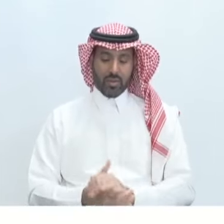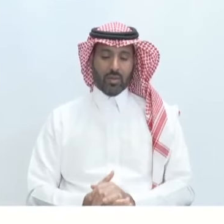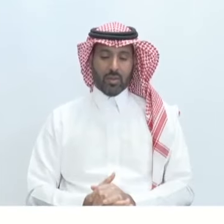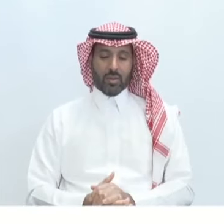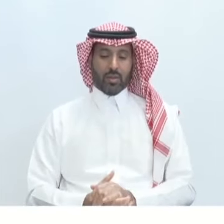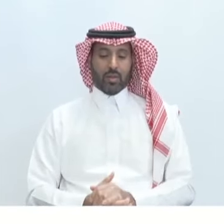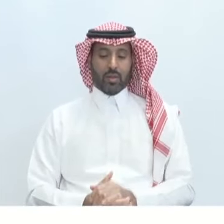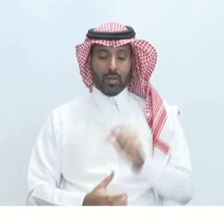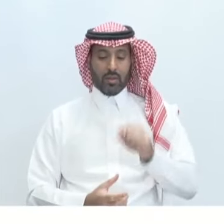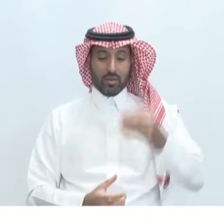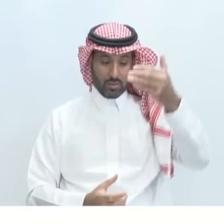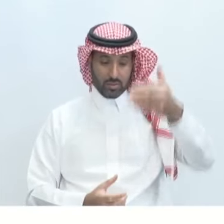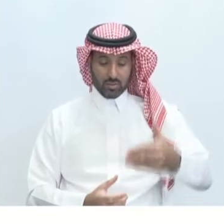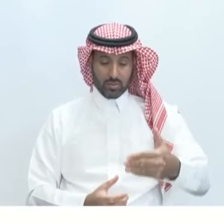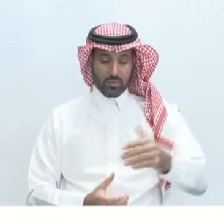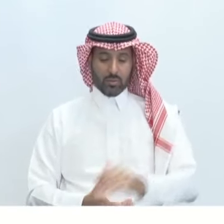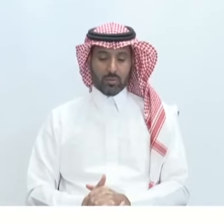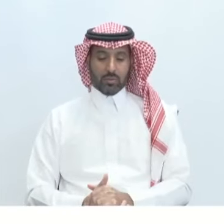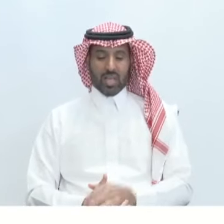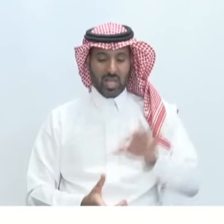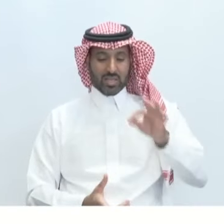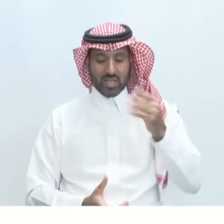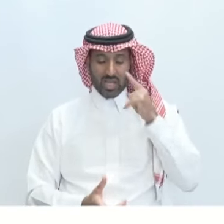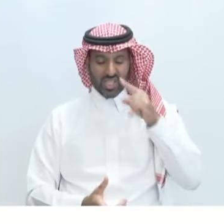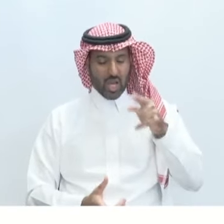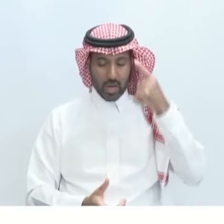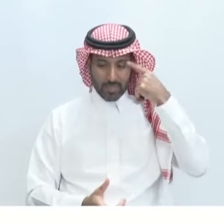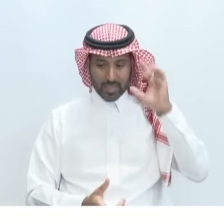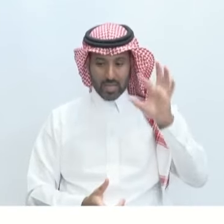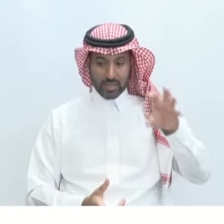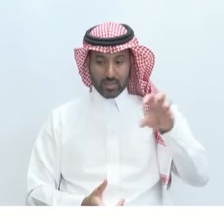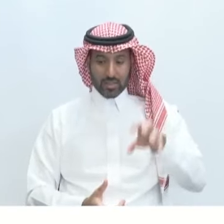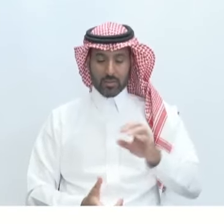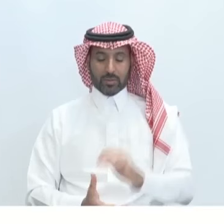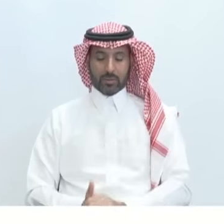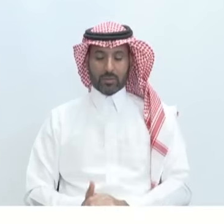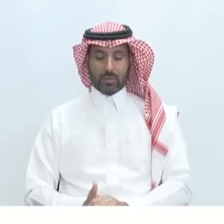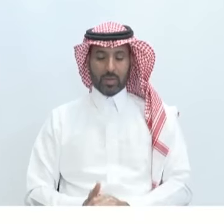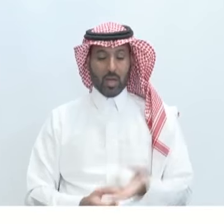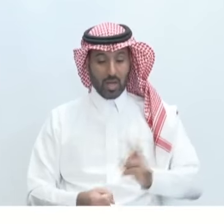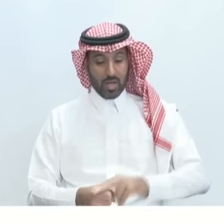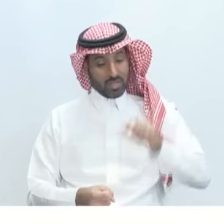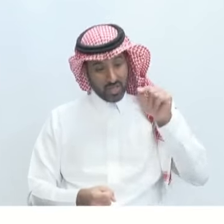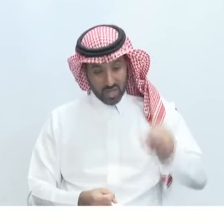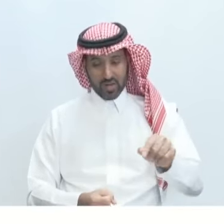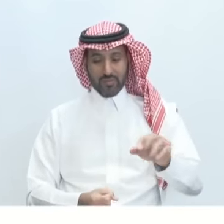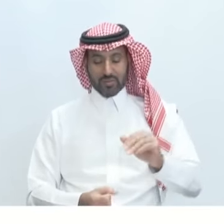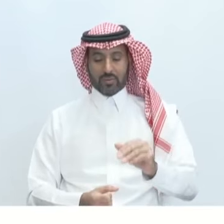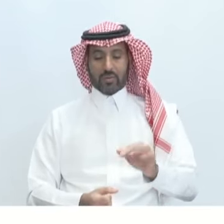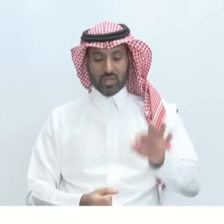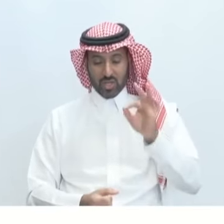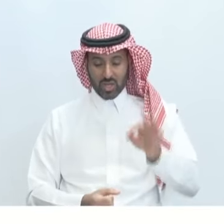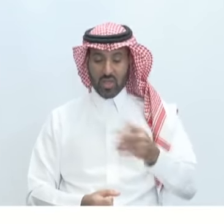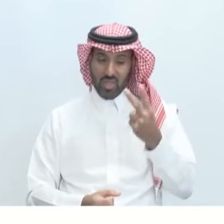ننقر على هذا الرمز ثم اختر شكل العائق ثم اعد النقر على نفس الرمز واختر